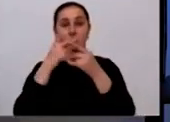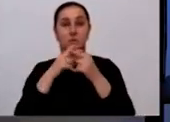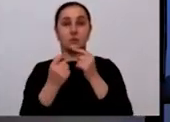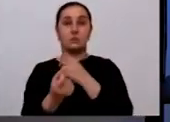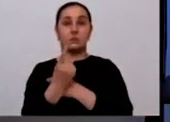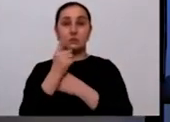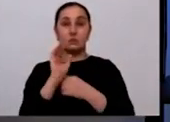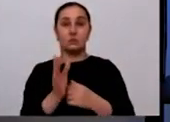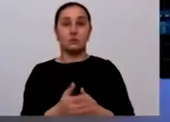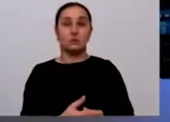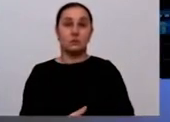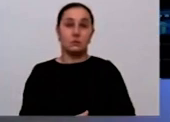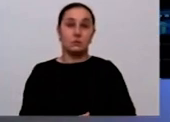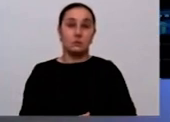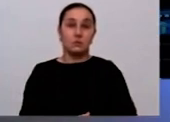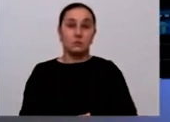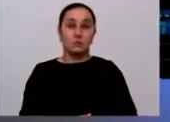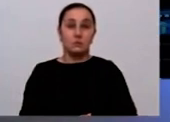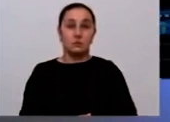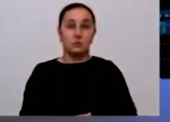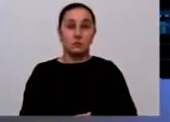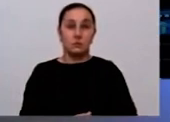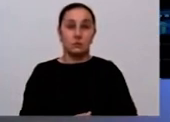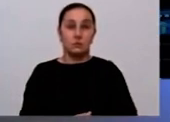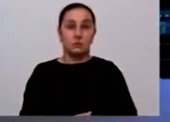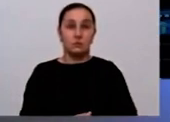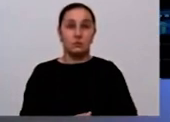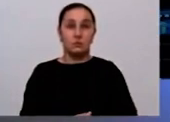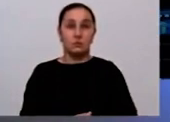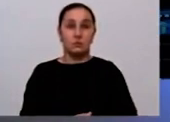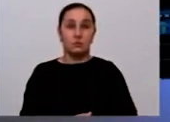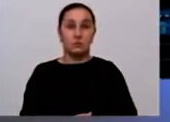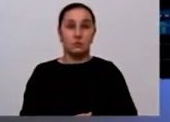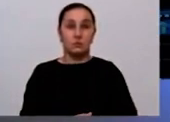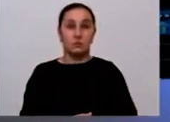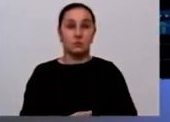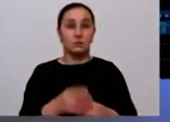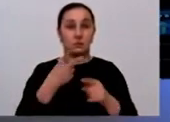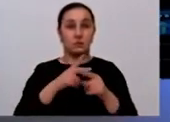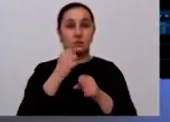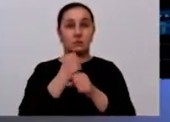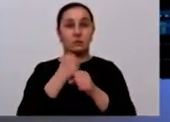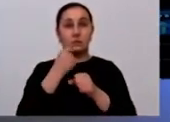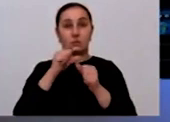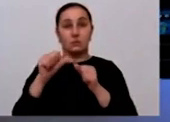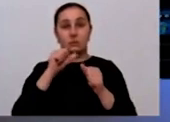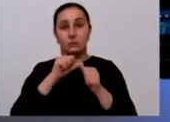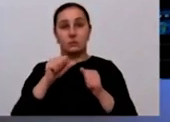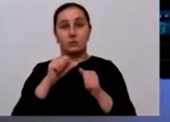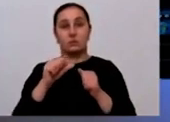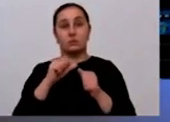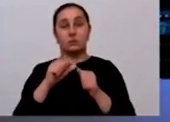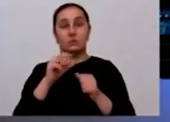paydo bo'ldi. Endi yana bitta qatlam ochib olamiz. Har bir ishni alohida